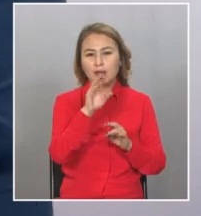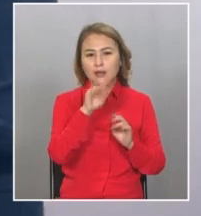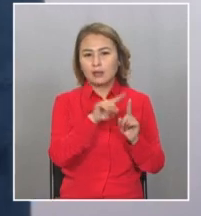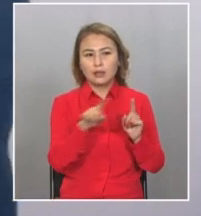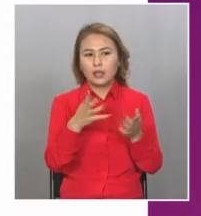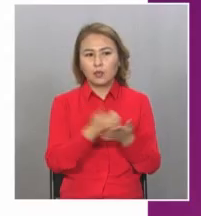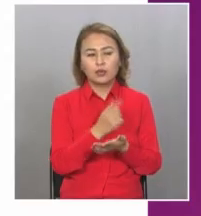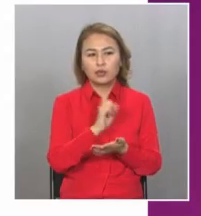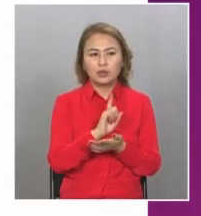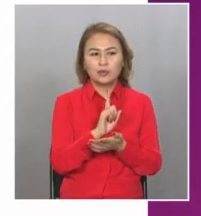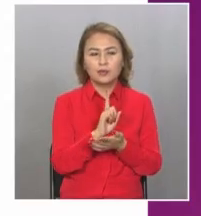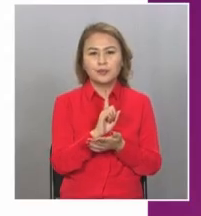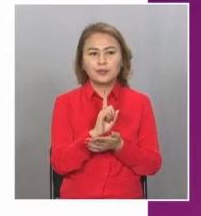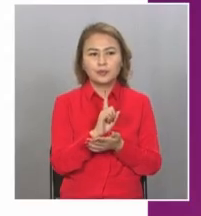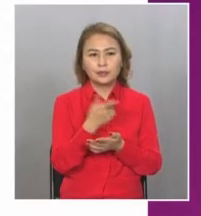табу үшін біз